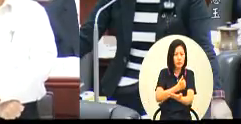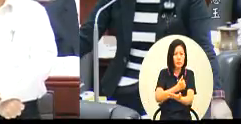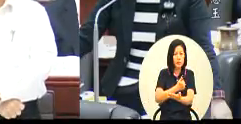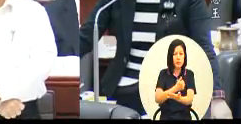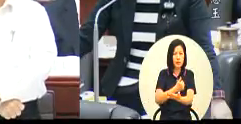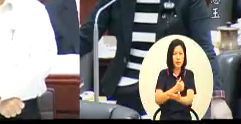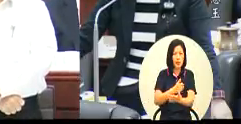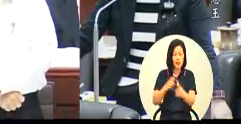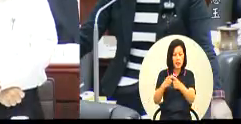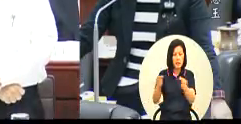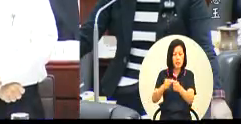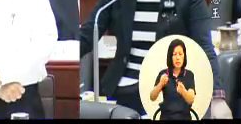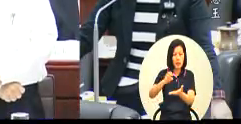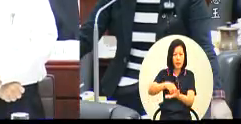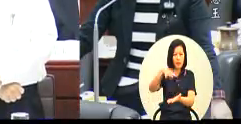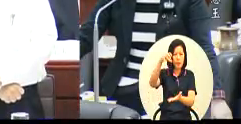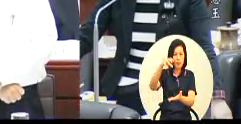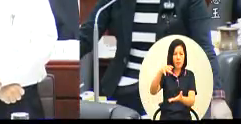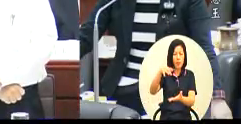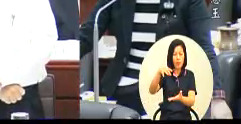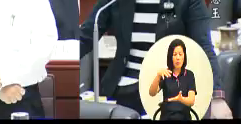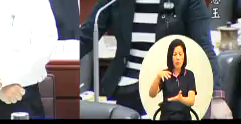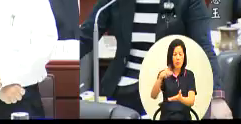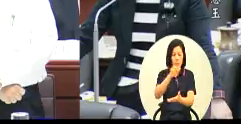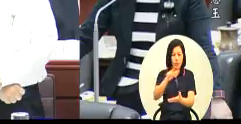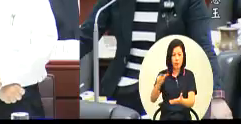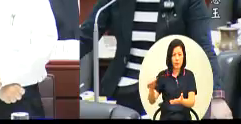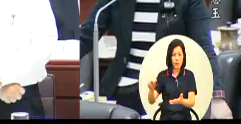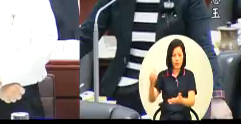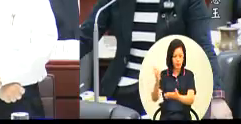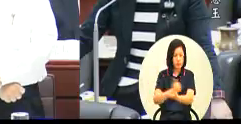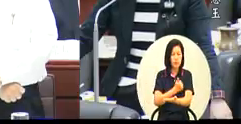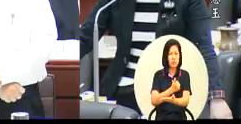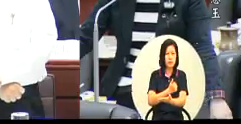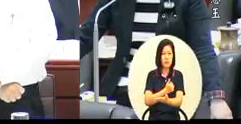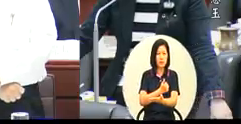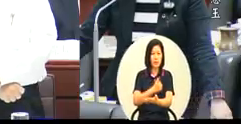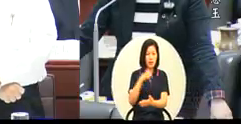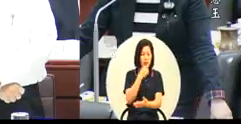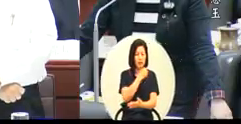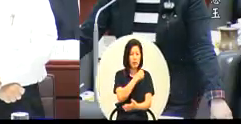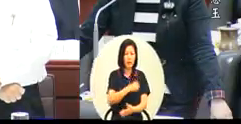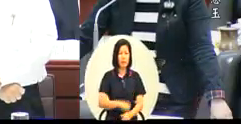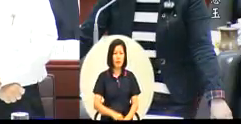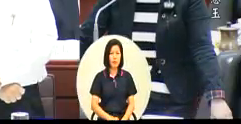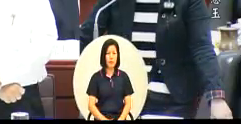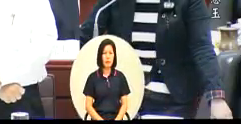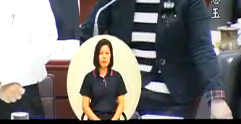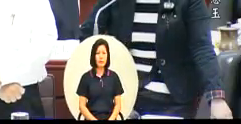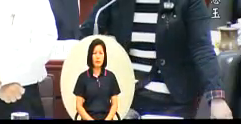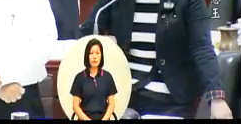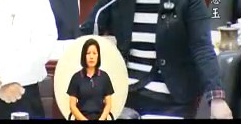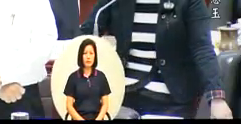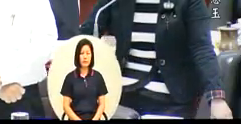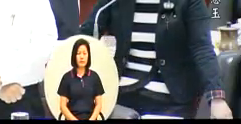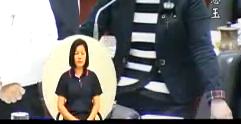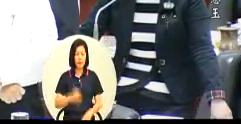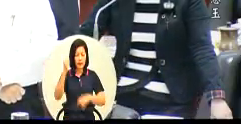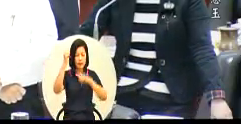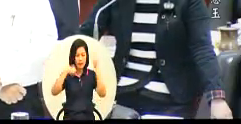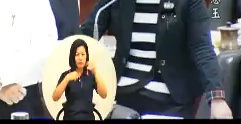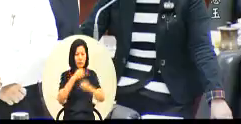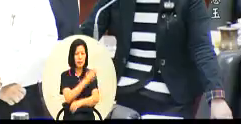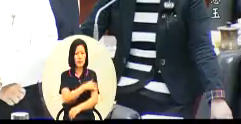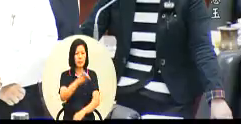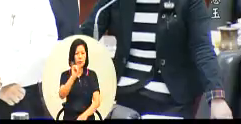有关日本福岛核灾污染的食品进入到我们的台湾，当然早上陈翠兰议员